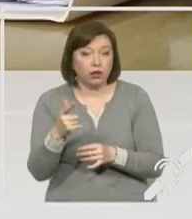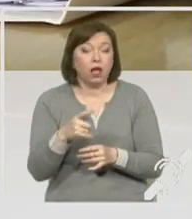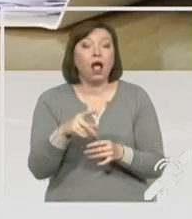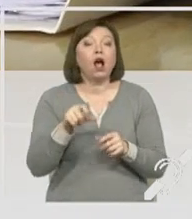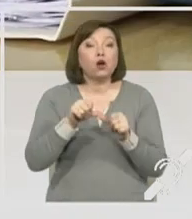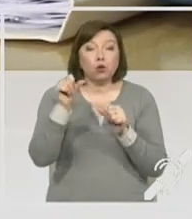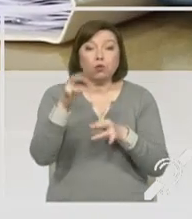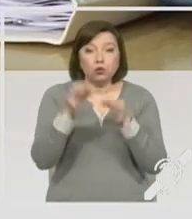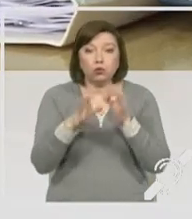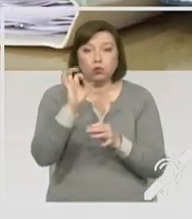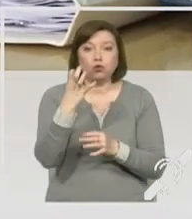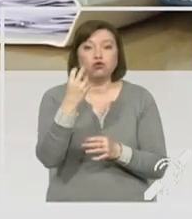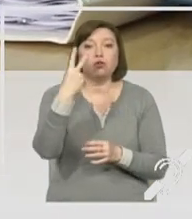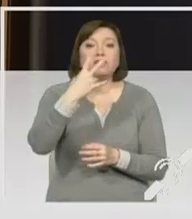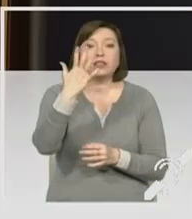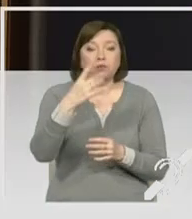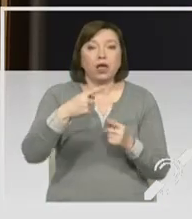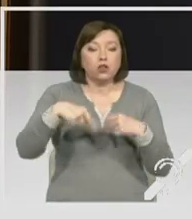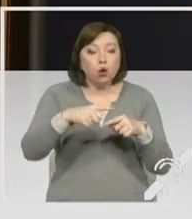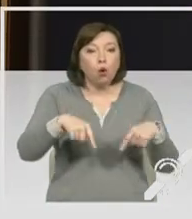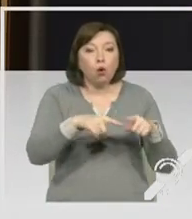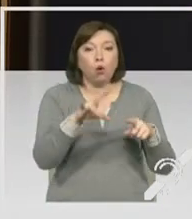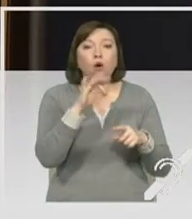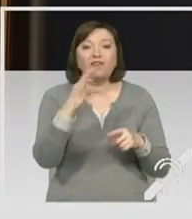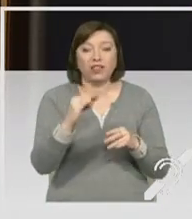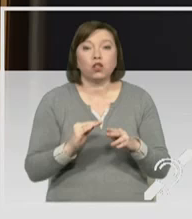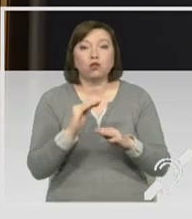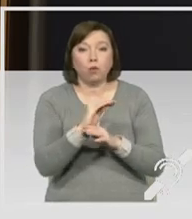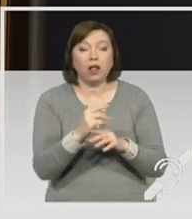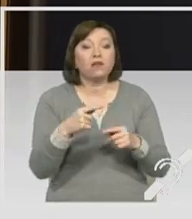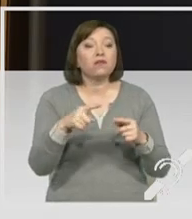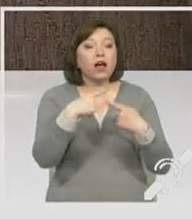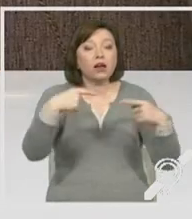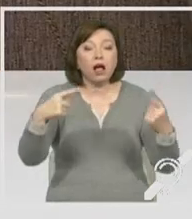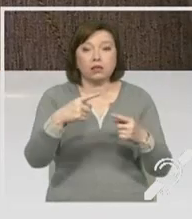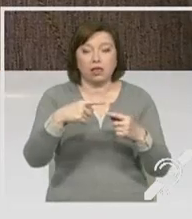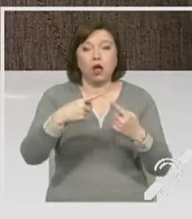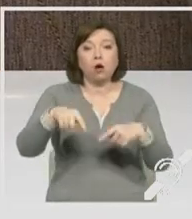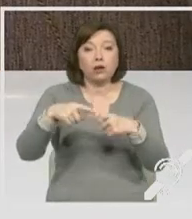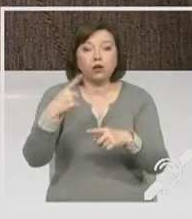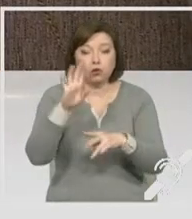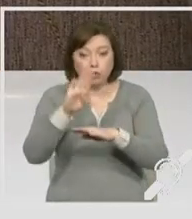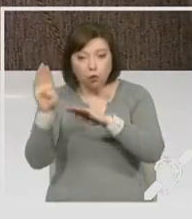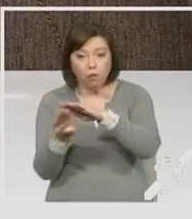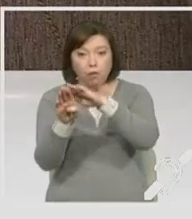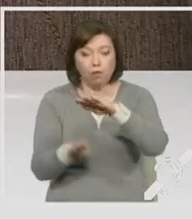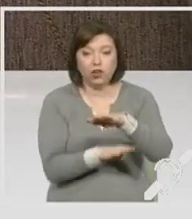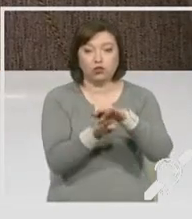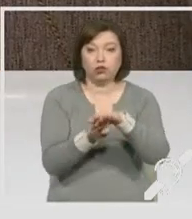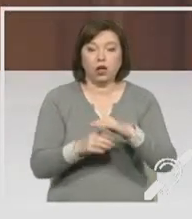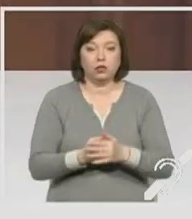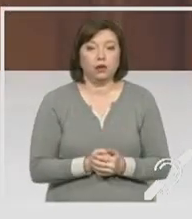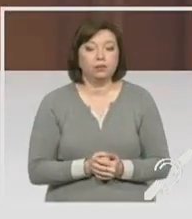instanțe vor funcționa și 25 de sedii secundare în diferite regiuni care se vor subordona jurisdicției propuse de Ministerul